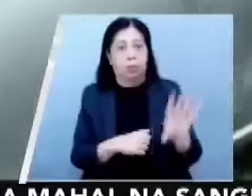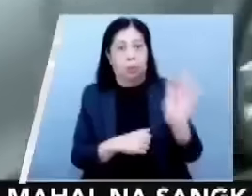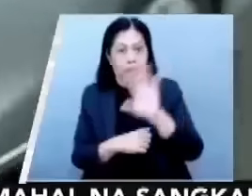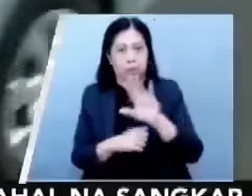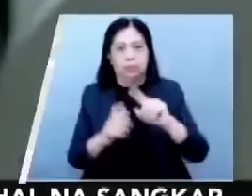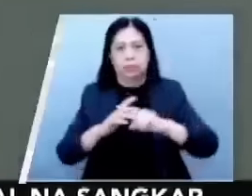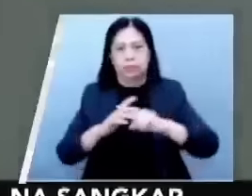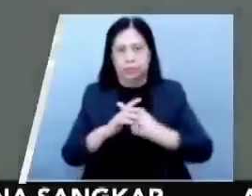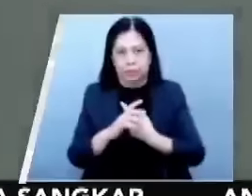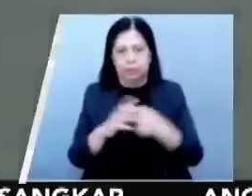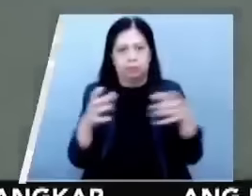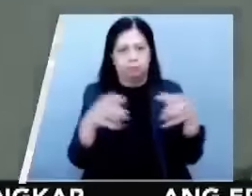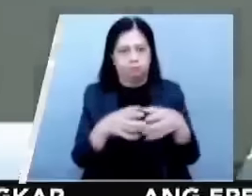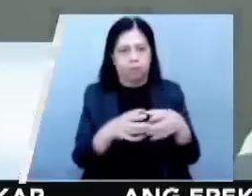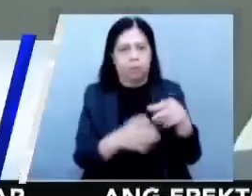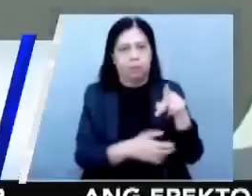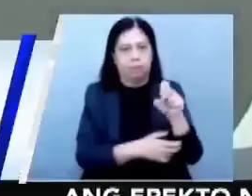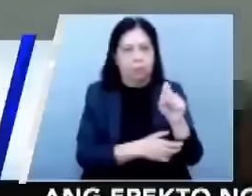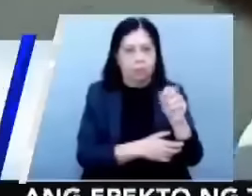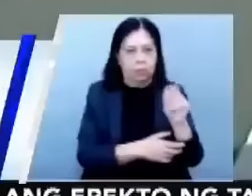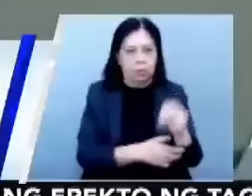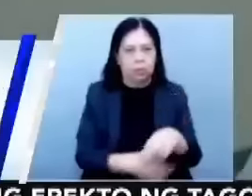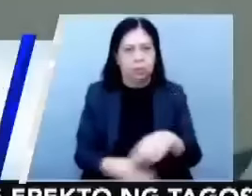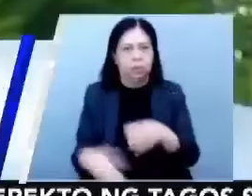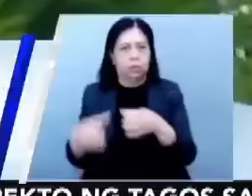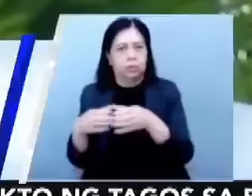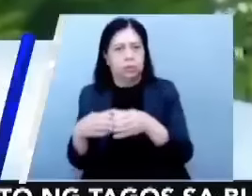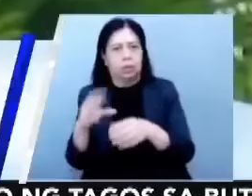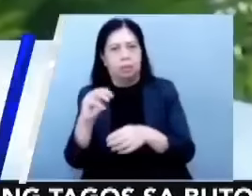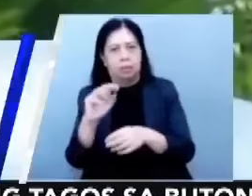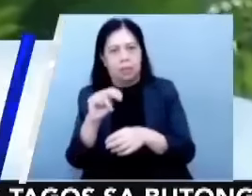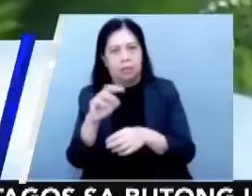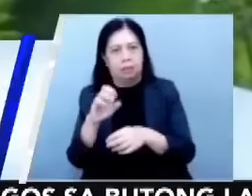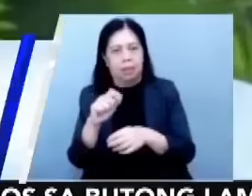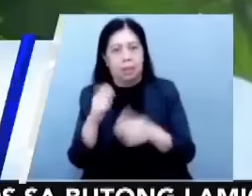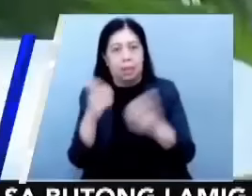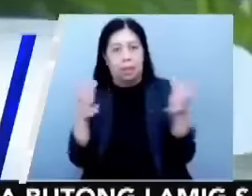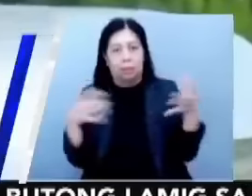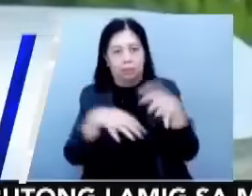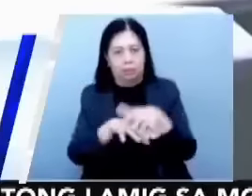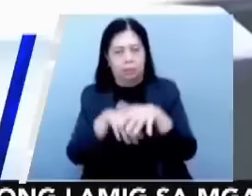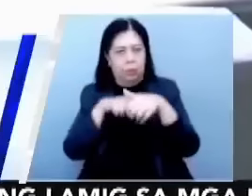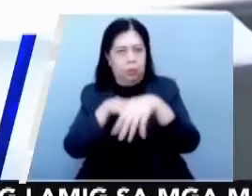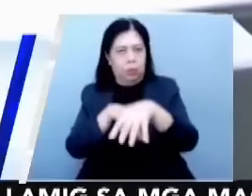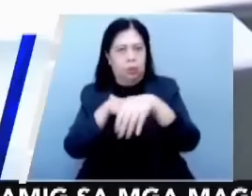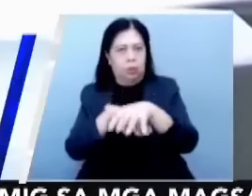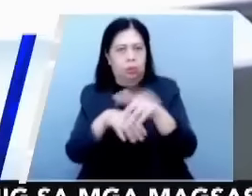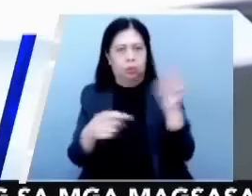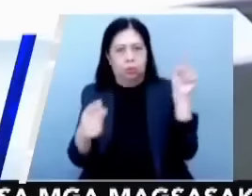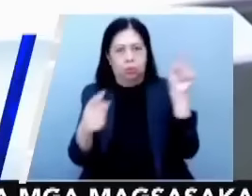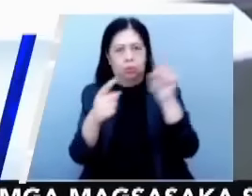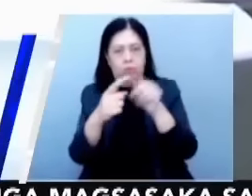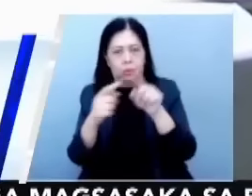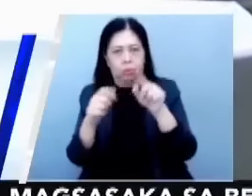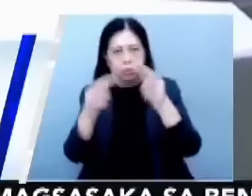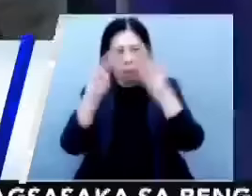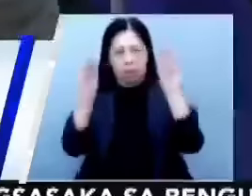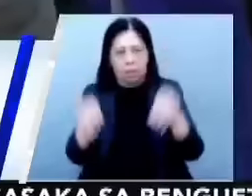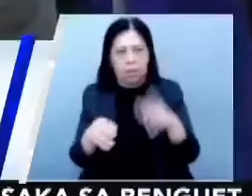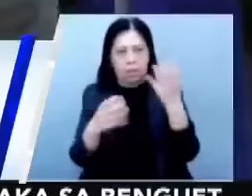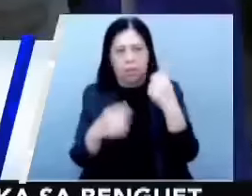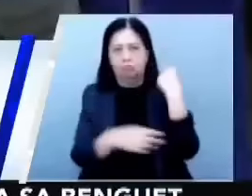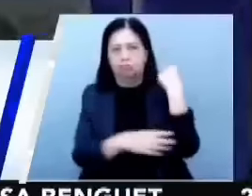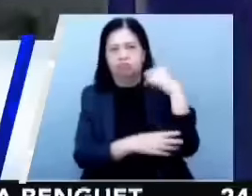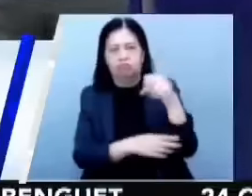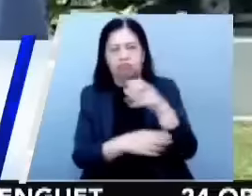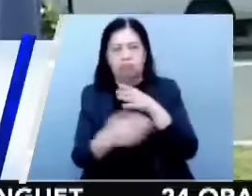Piston at Manibela sa UP Diliman. Ang plano tumulak pa Menjola malapit sa Malacanang para ipahayag ang pagtutol nila sa PUV modernization.